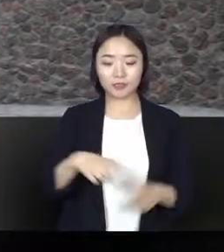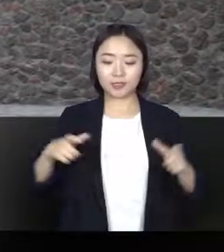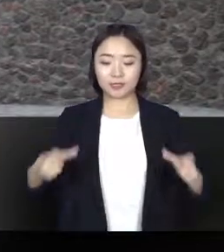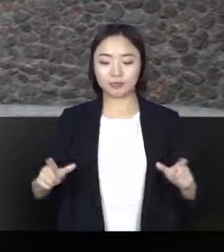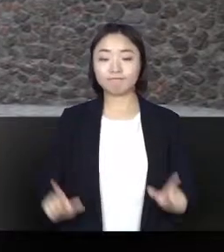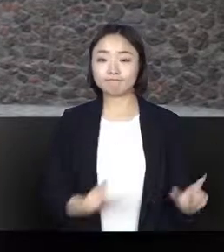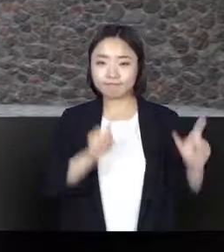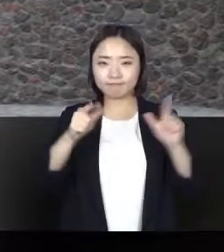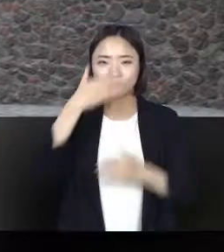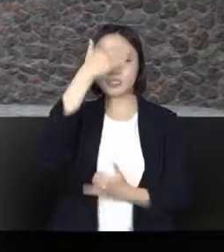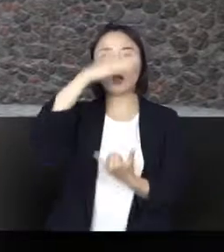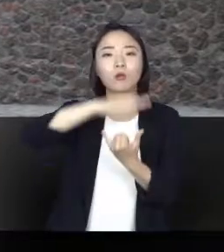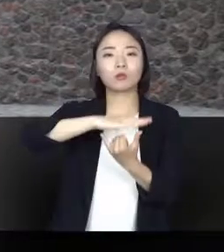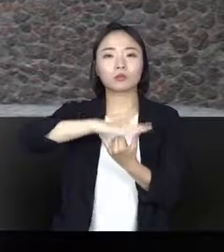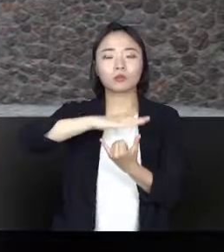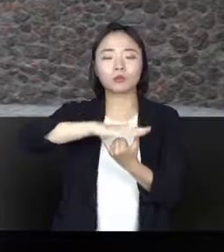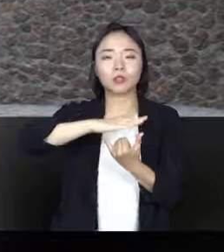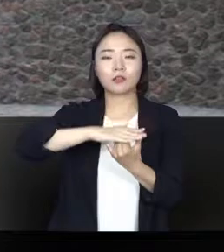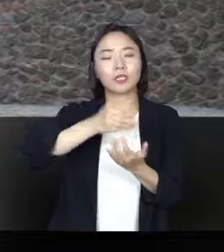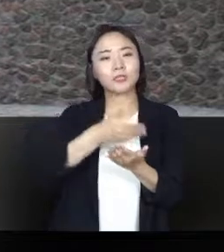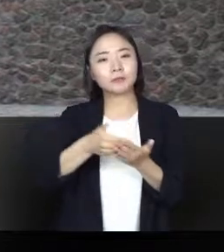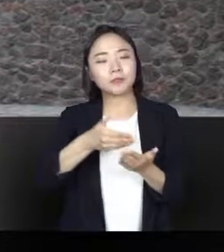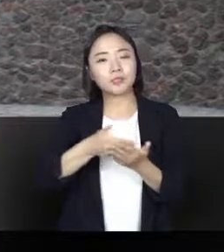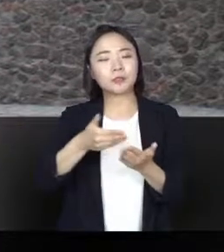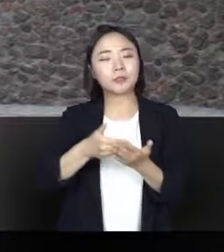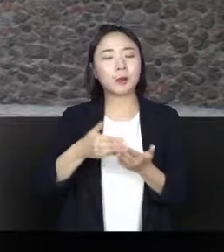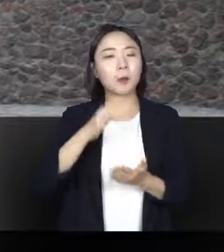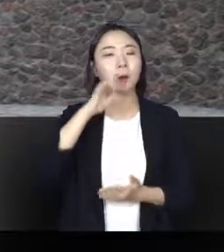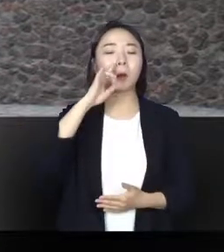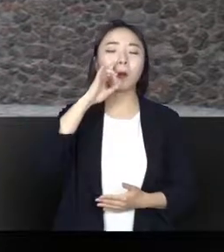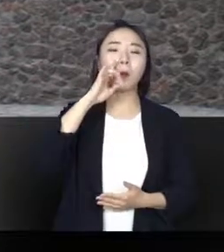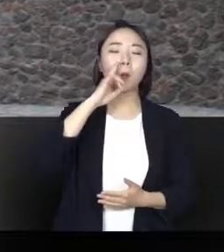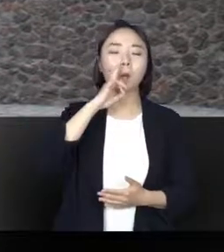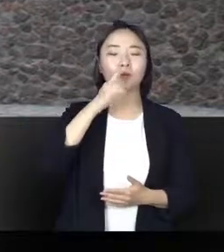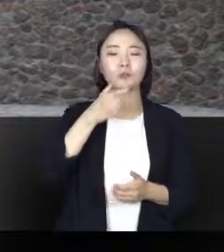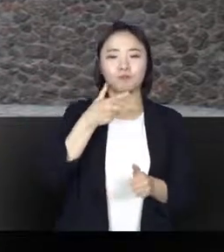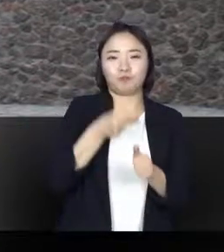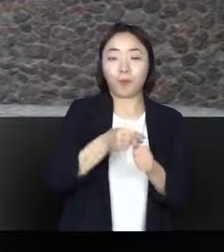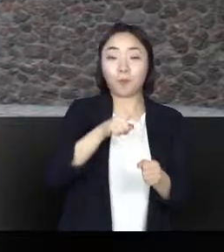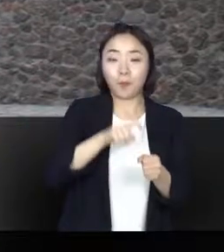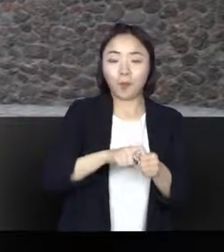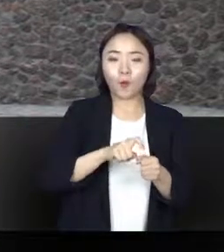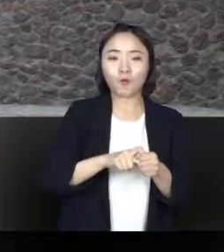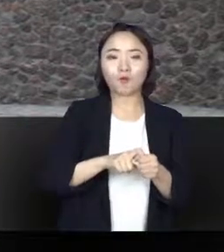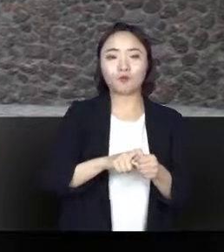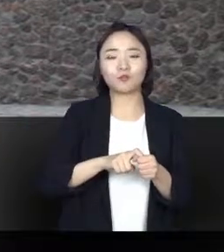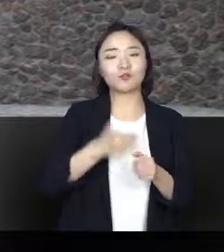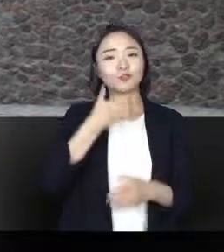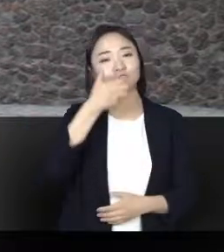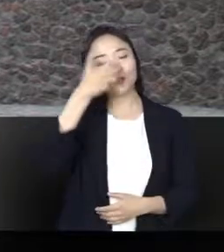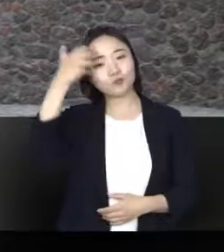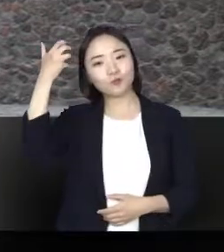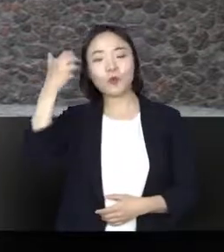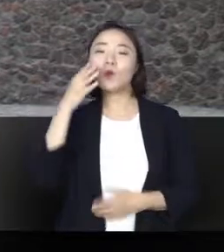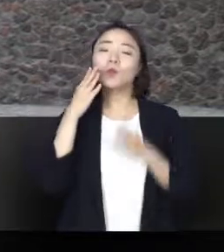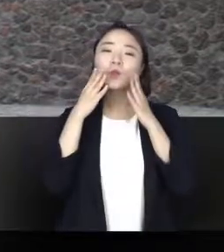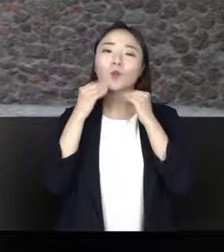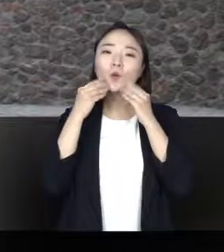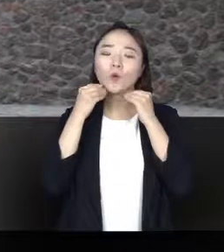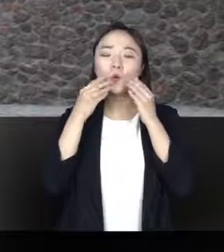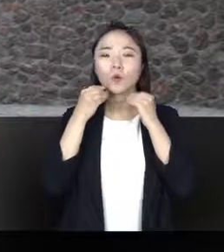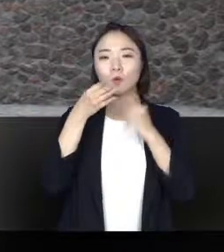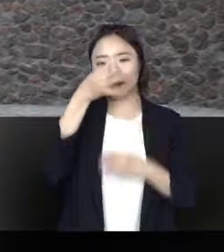천안문화재단에서 지역에 거주하고 있는 청소년들에게 미술에 대한 흥미를 심어주기 위한 2019 꿈다락